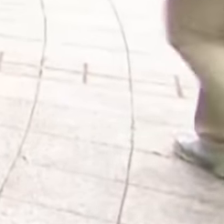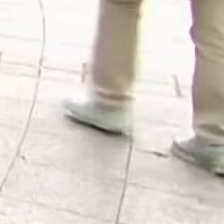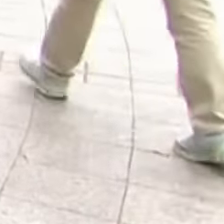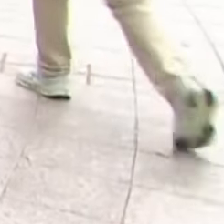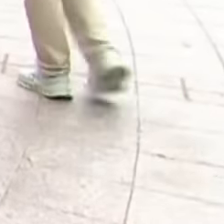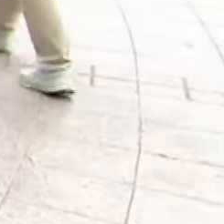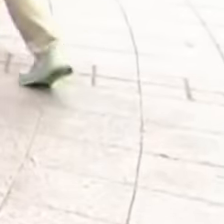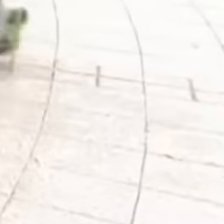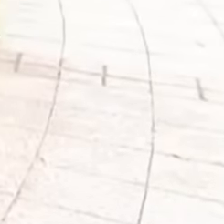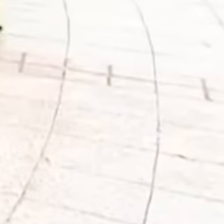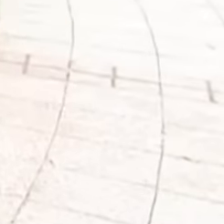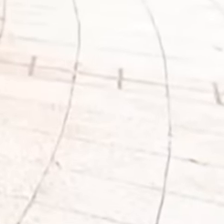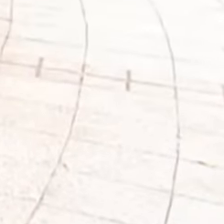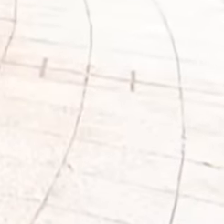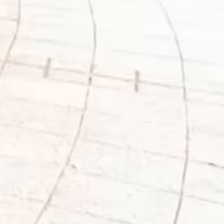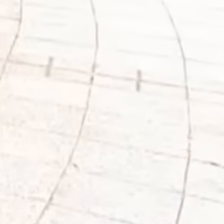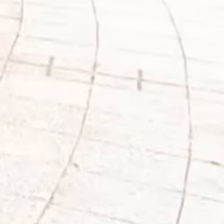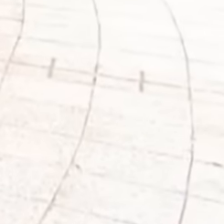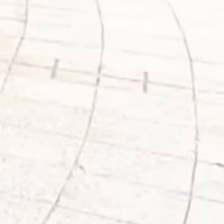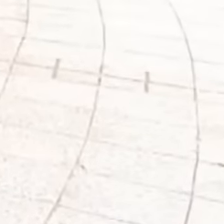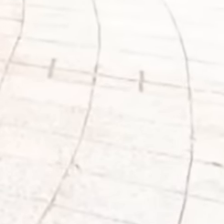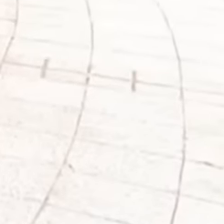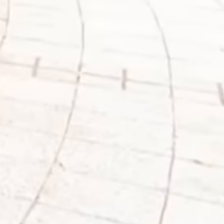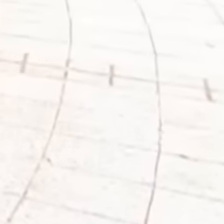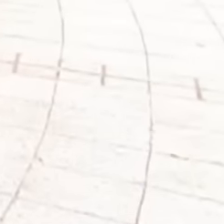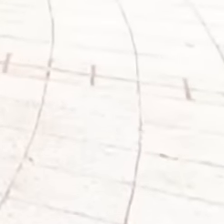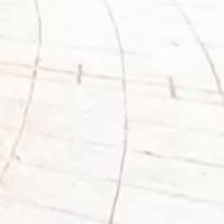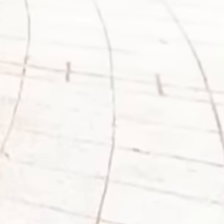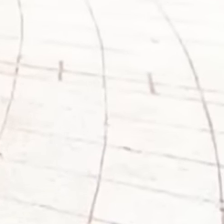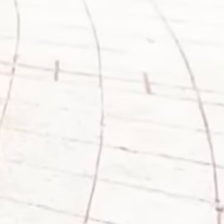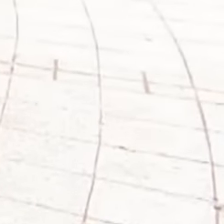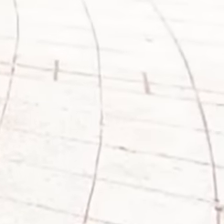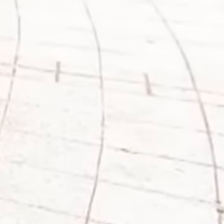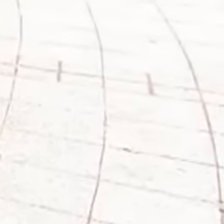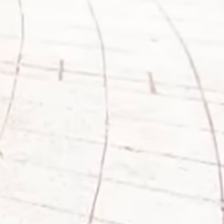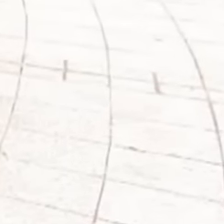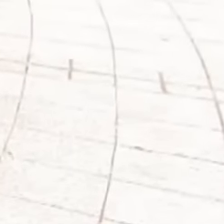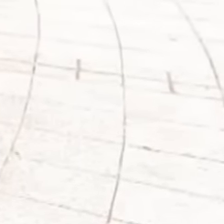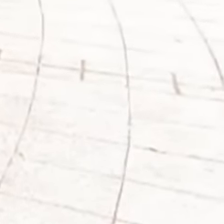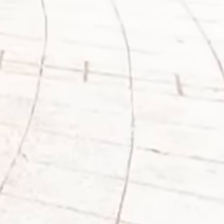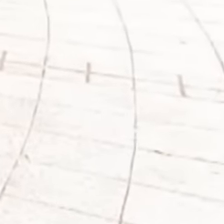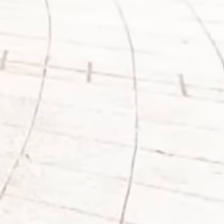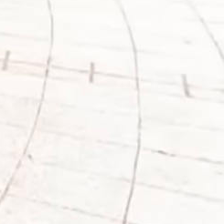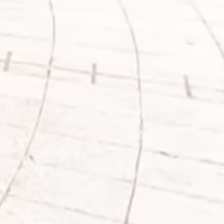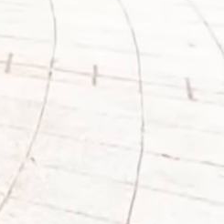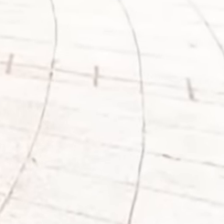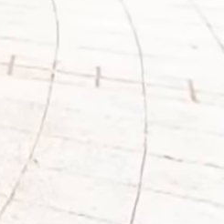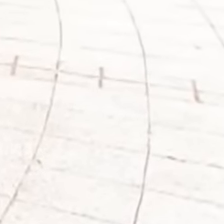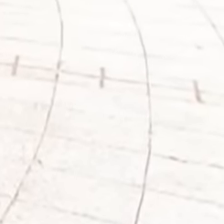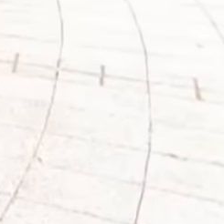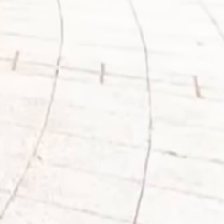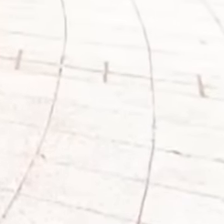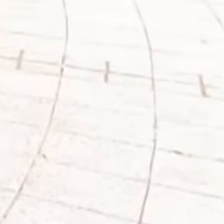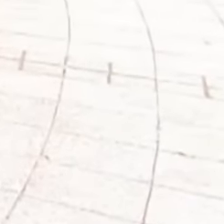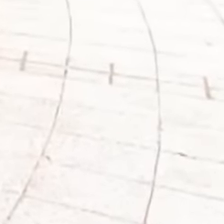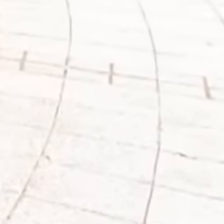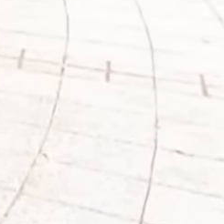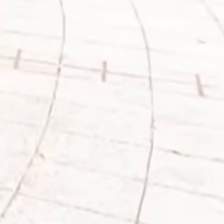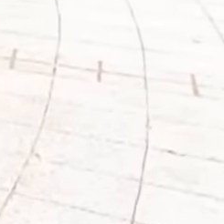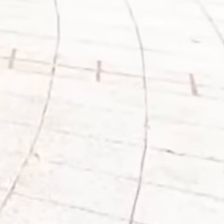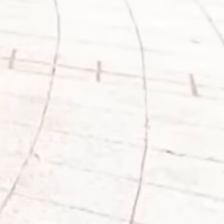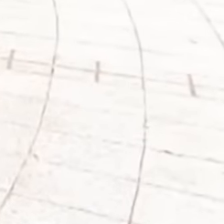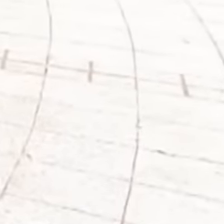됩니다 잠시 후에 이야기 나눠보겠습니다 그런가 하면 오늘 오후 윤선열 대통령과 한동훈 대표가 면담을 합니다 주요 의제는 멀지도 부족해